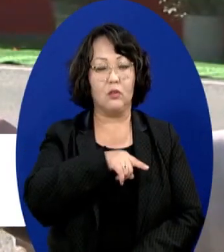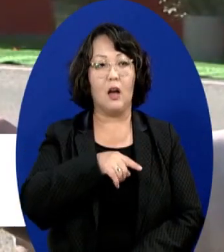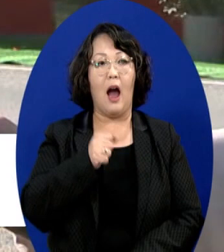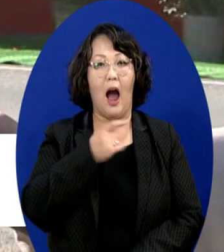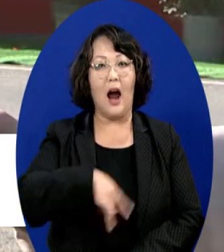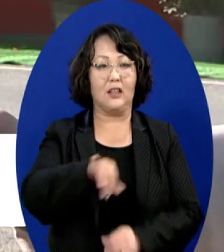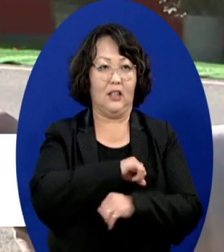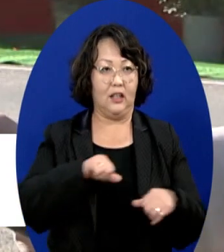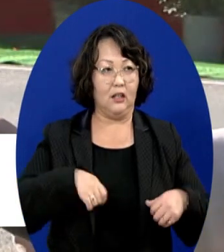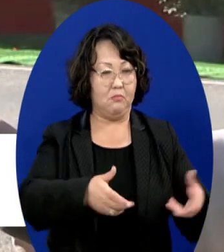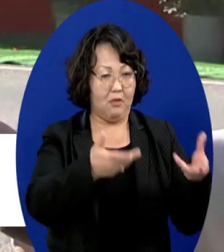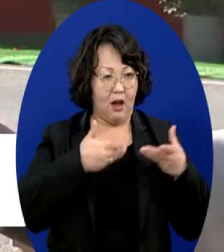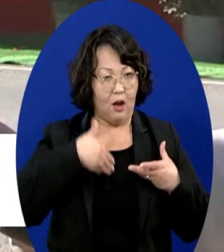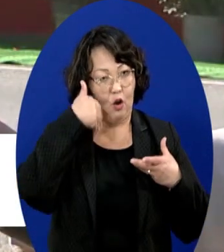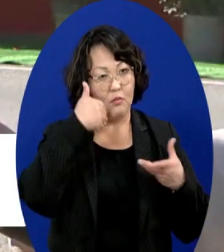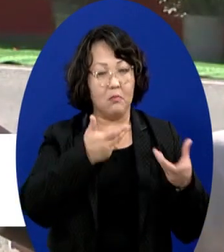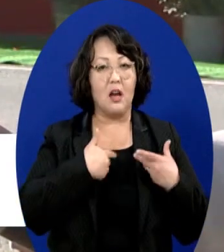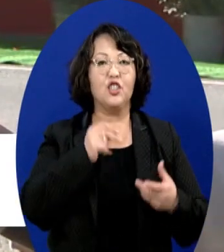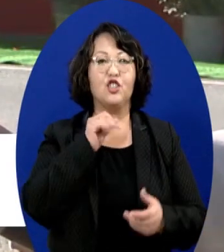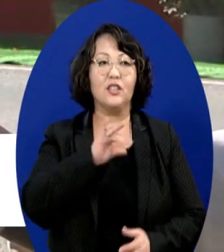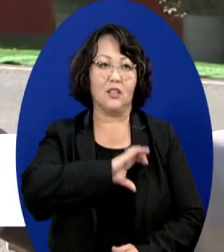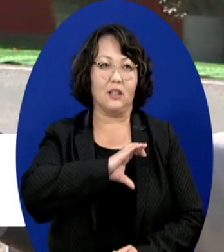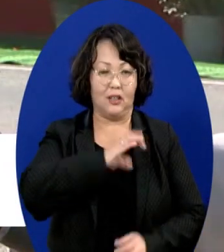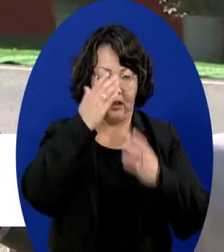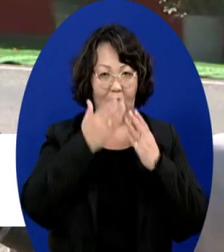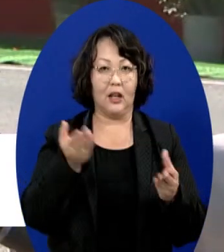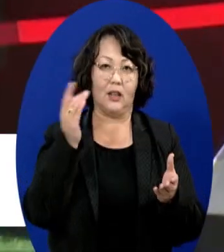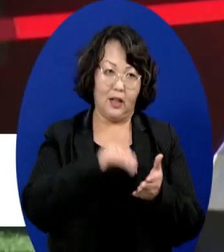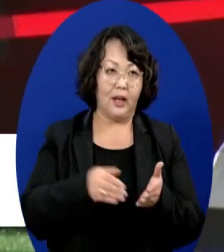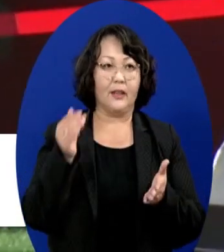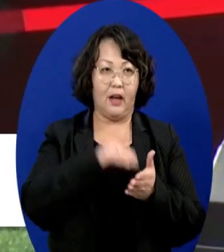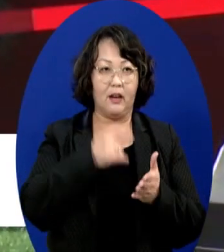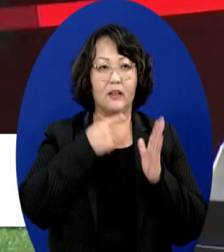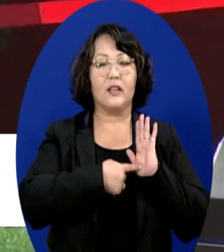түмэнд чин сэтгэлийн талархлаад дахин дахин илэрхийлж байна.